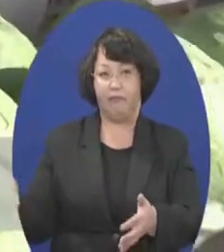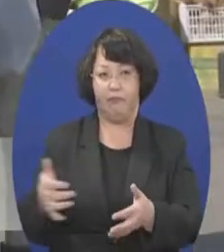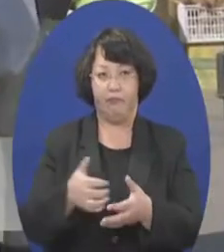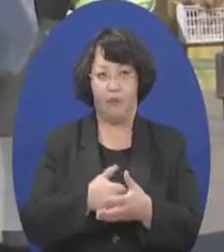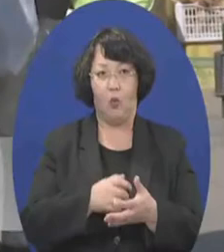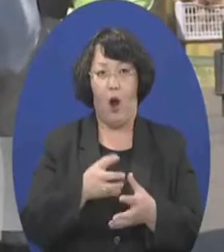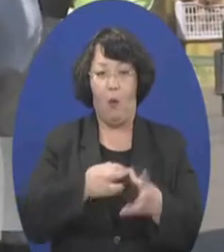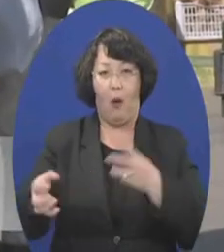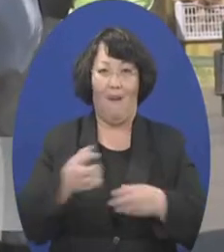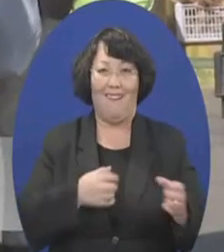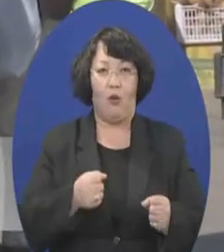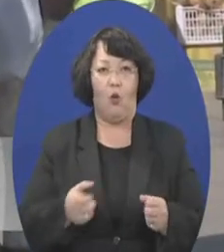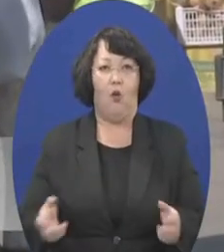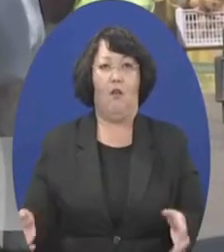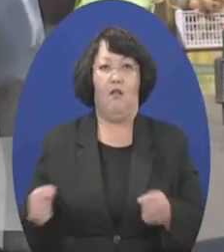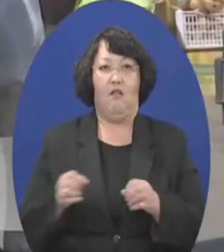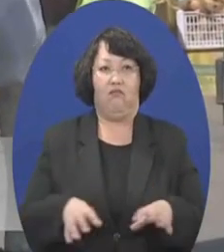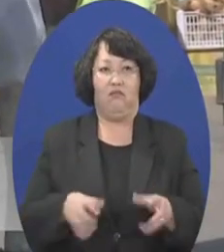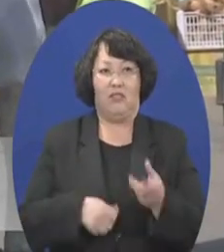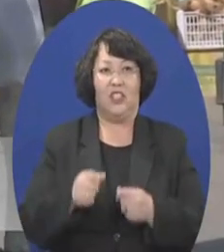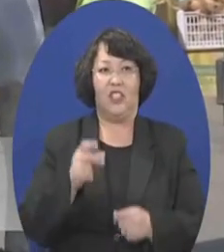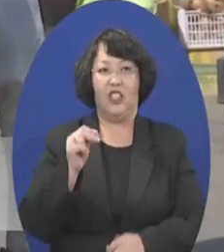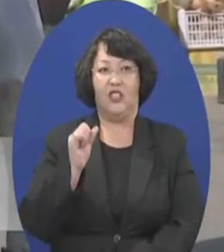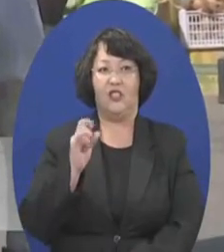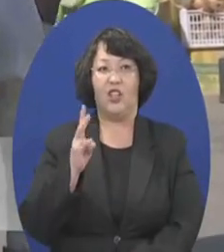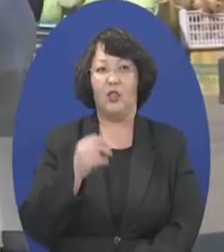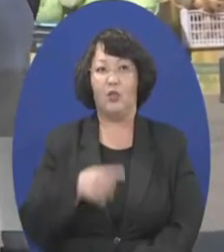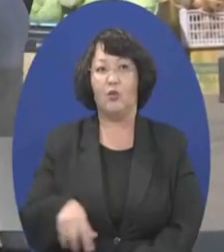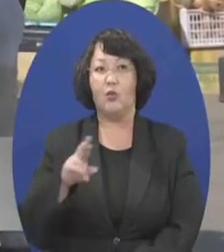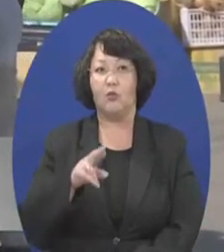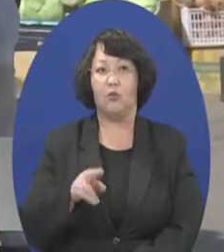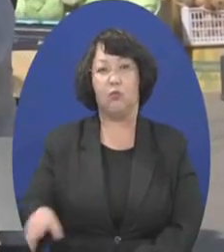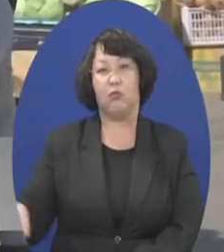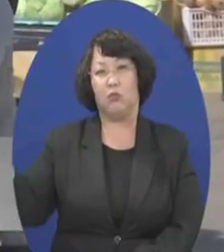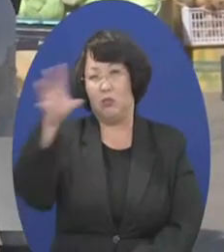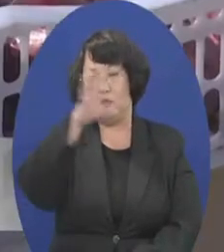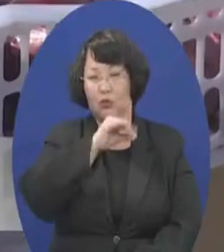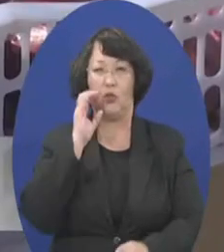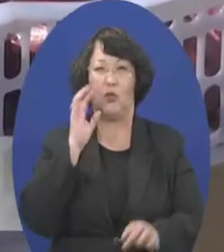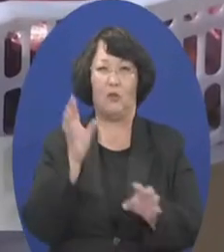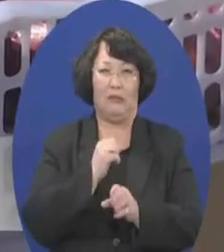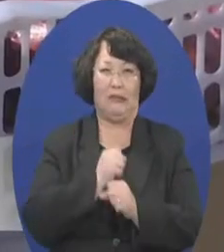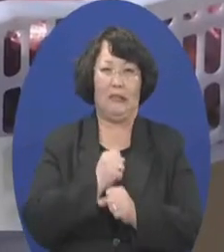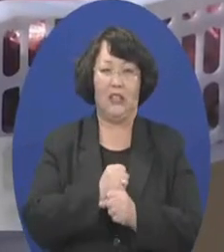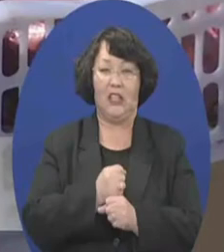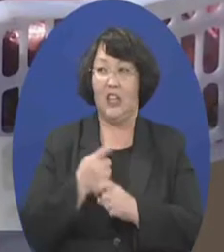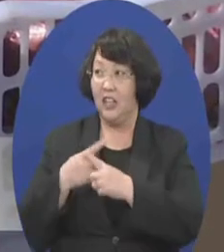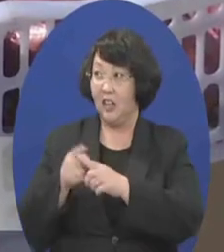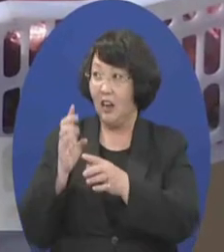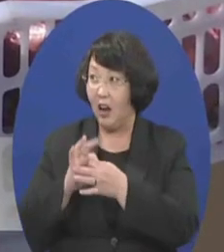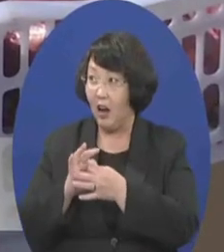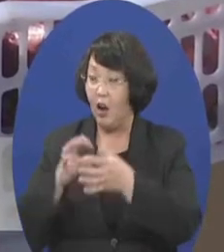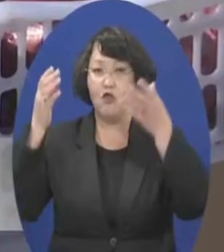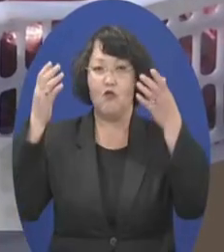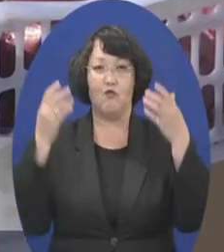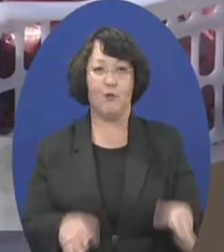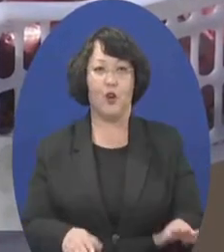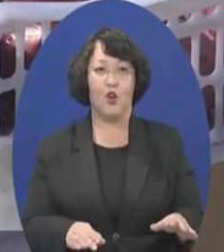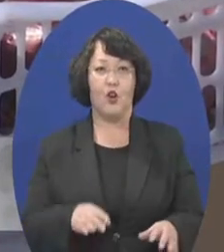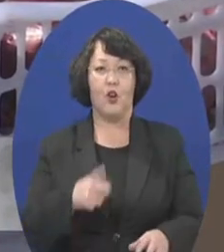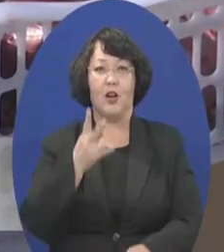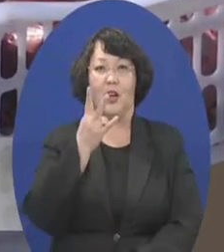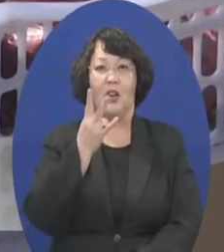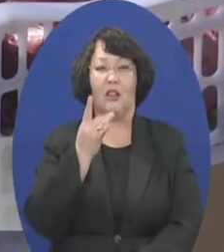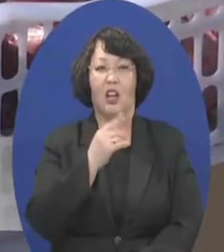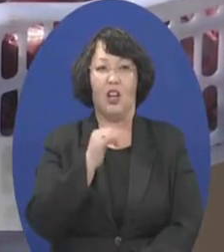хуваагаал авцгааж таахгүй. Яг энэ чэнжийн дамжлаг баг бүх төрлийн худалдаанд бий гэхэд хэлсдэггүй. Хил хаагдах сургаар дотоодын нарийн